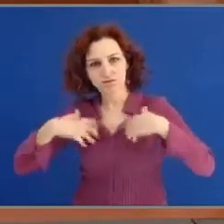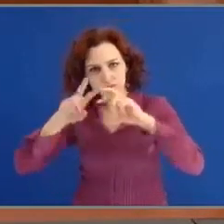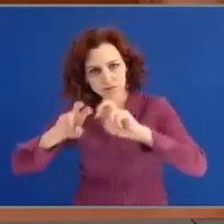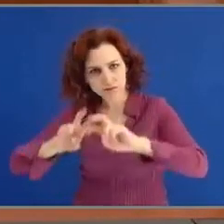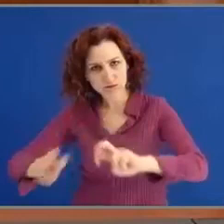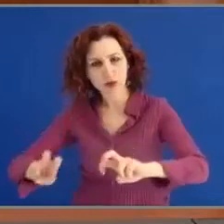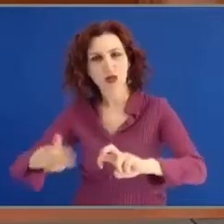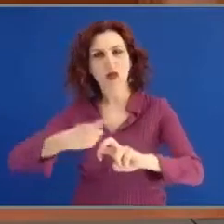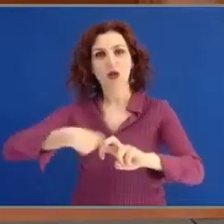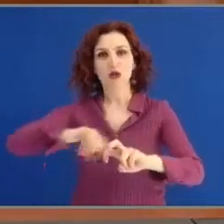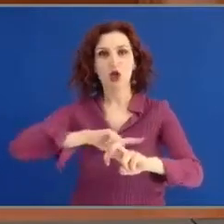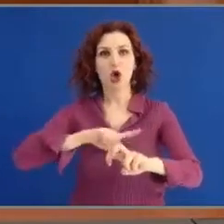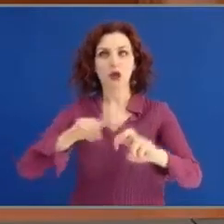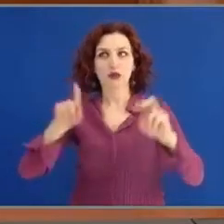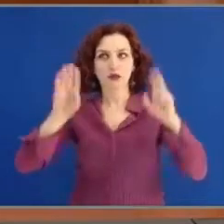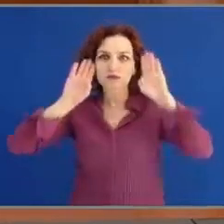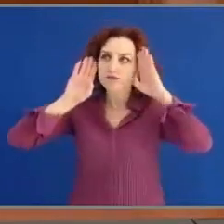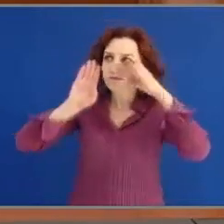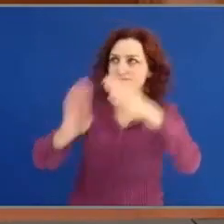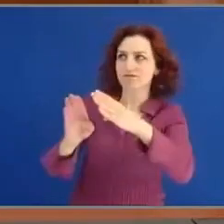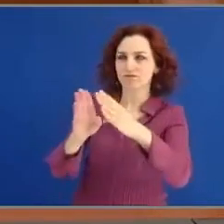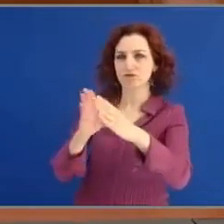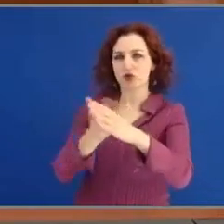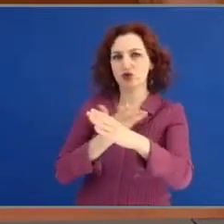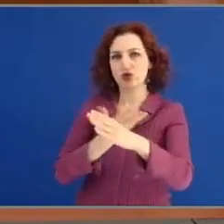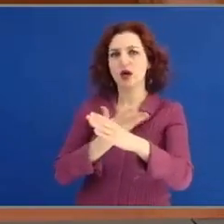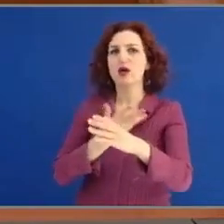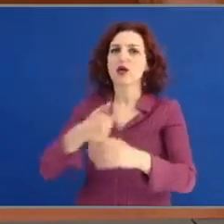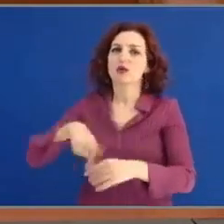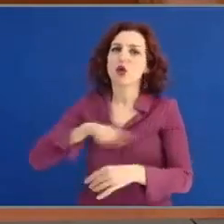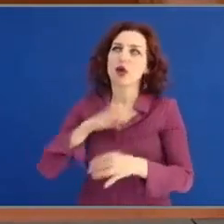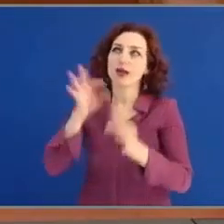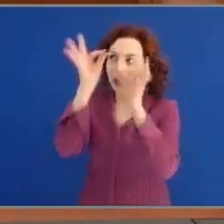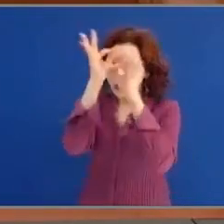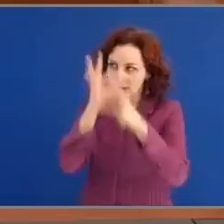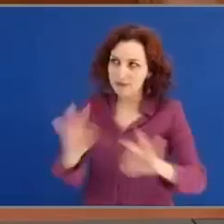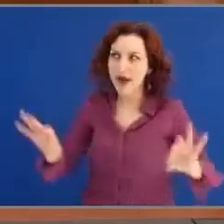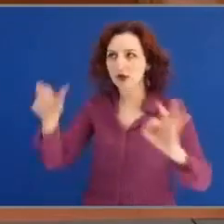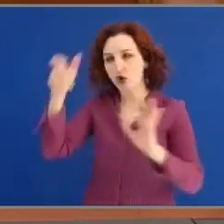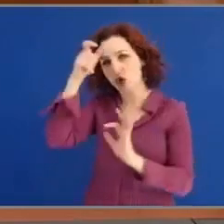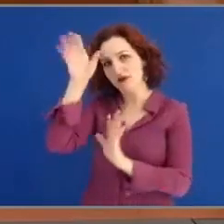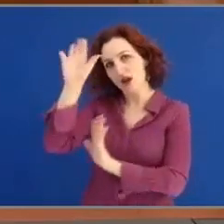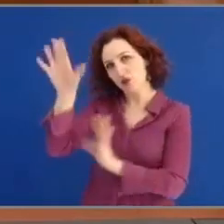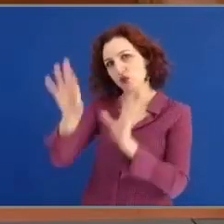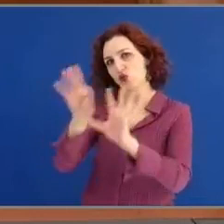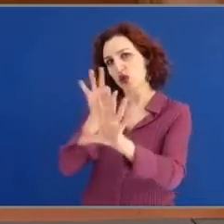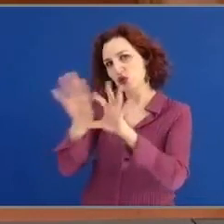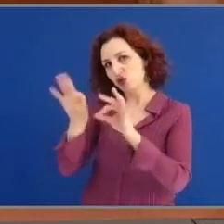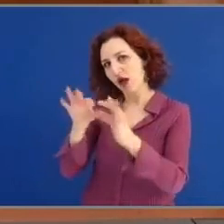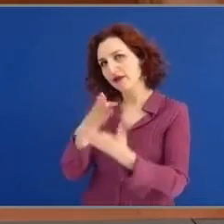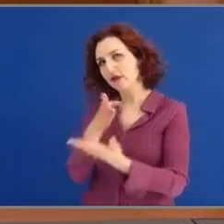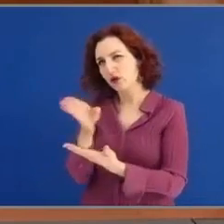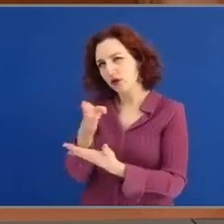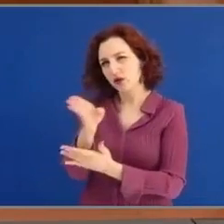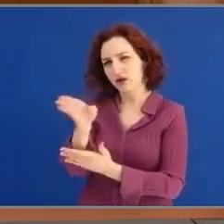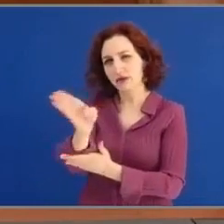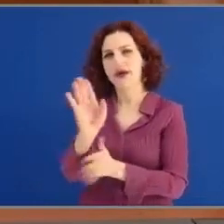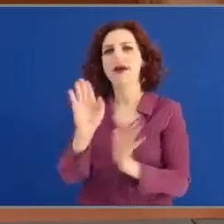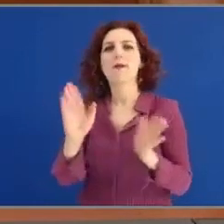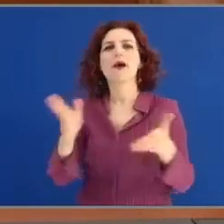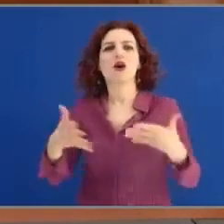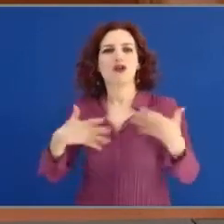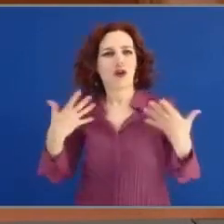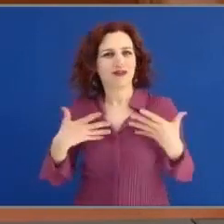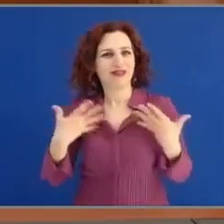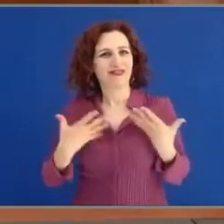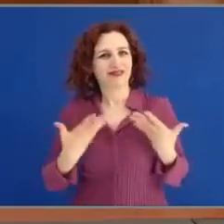questo tema, rispettiamo ovviamente gli orientamenti che sta prendendo il governo e ben contenti che ci sia anche una ricaduta